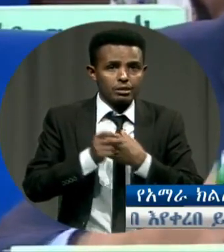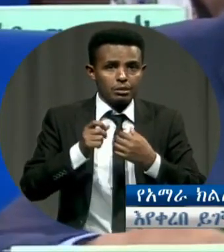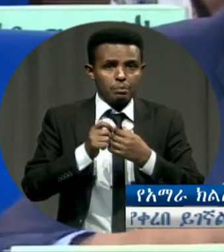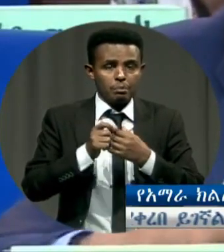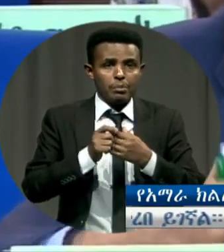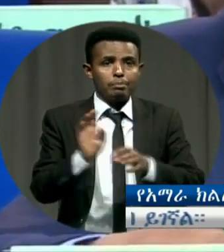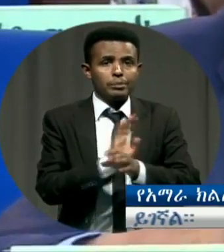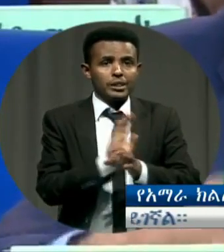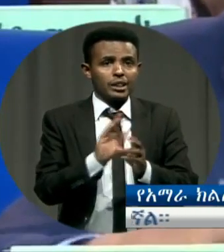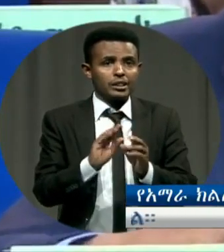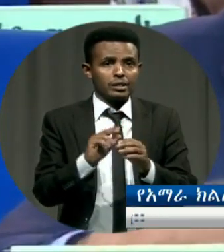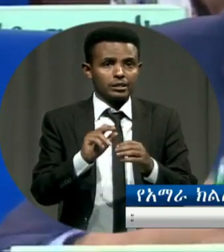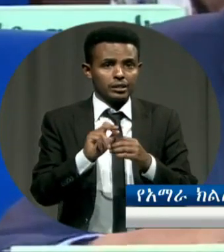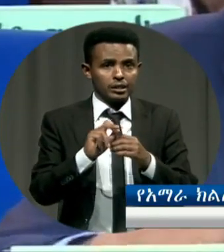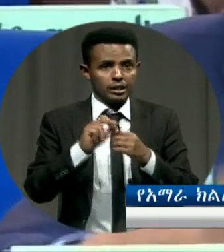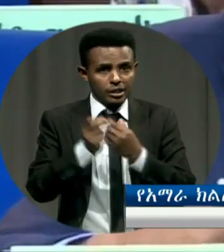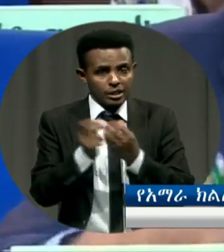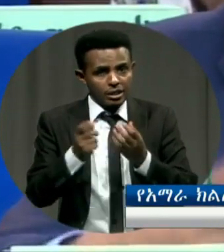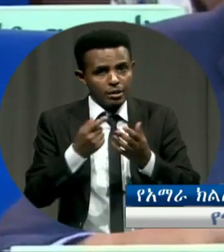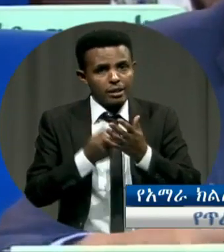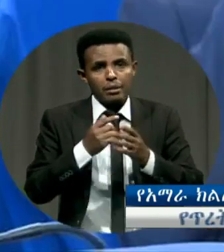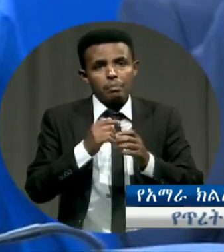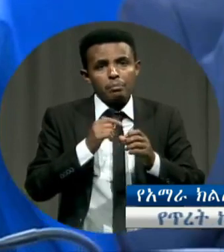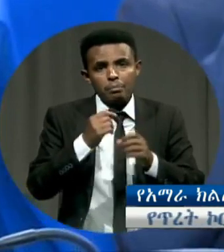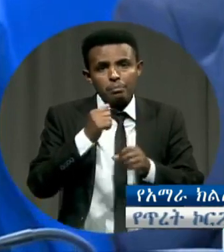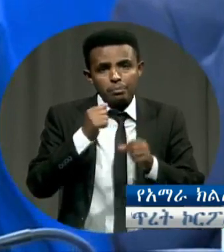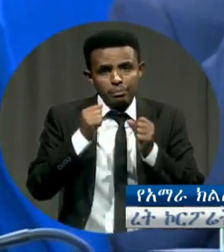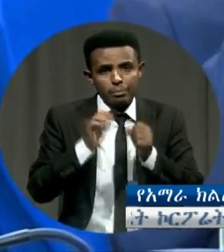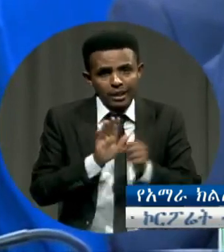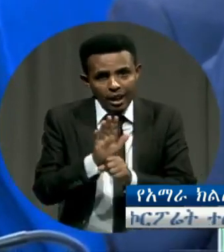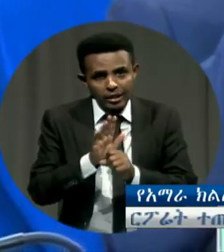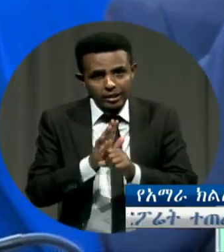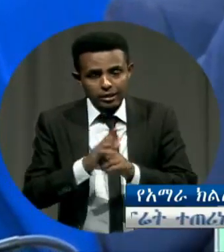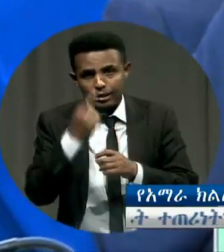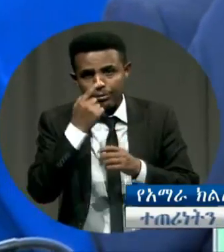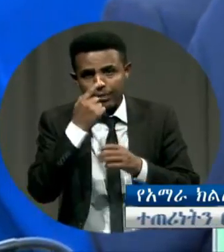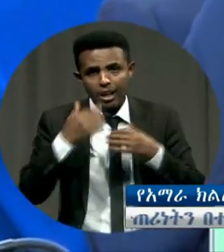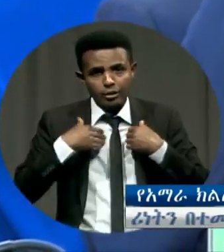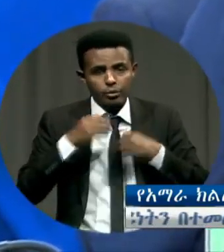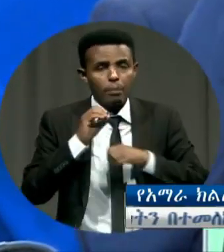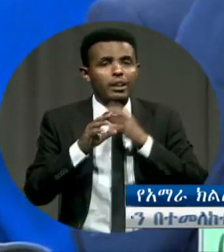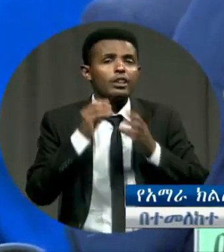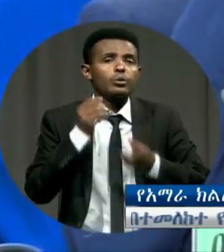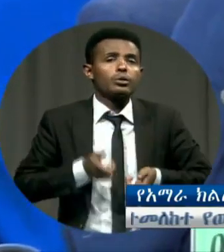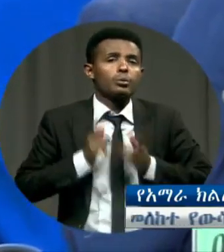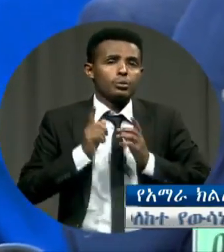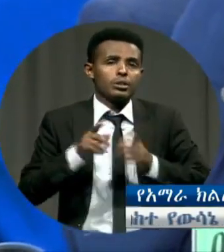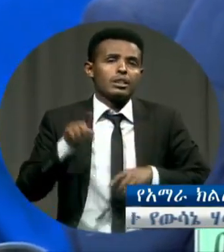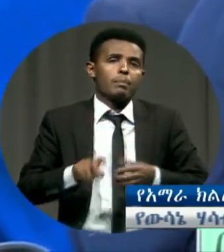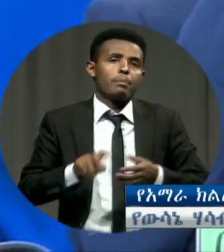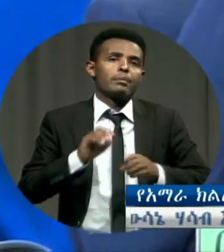ቢዝነስ ኢንቲቲ ላይ እውቀት፣ ልምድ፣ ብቃት ያላቸው ባለሙያዎችና አማካሪዎች ሊኖሩት ይገባል ማለት ነው። ምክር ቤቱ